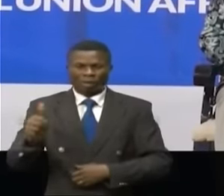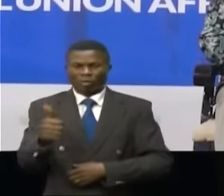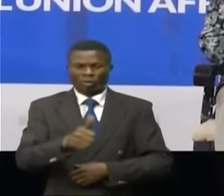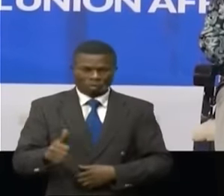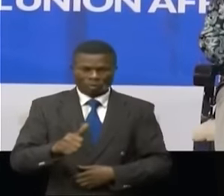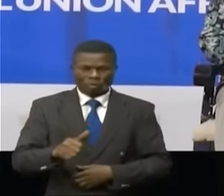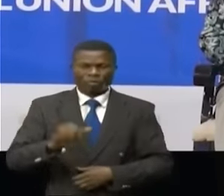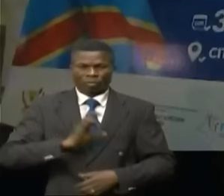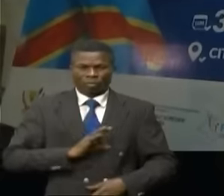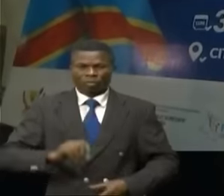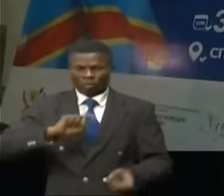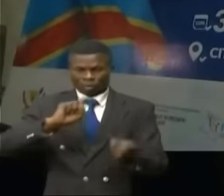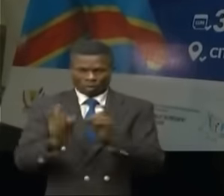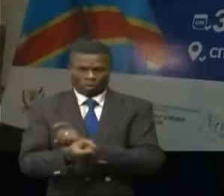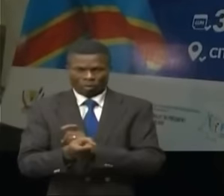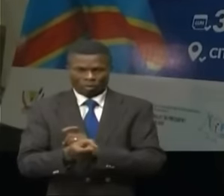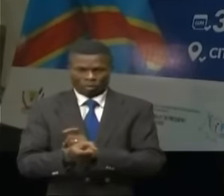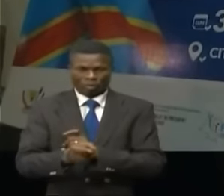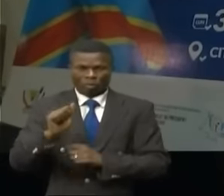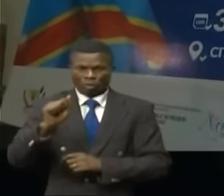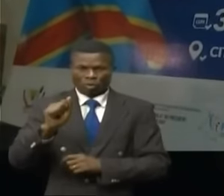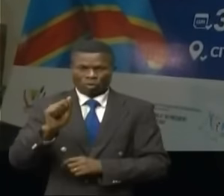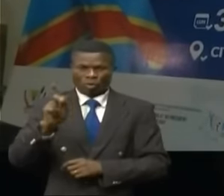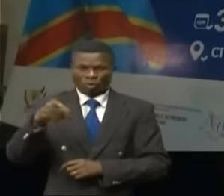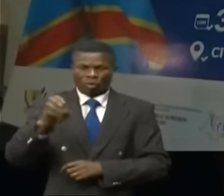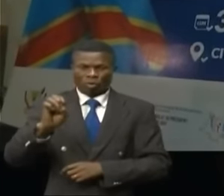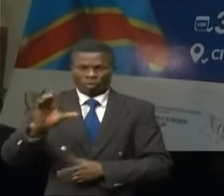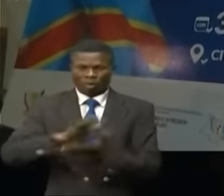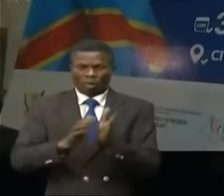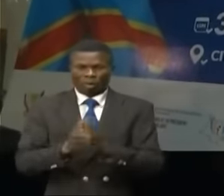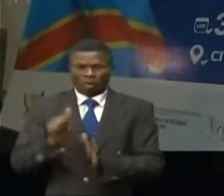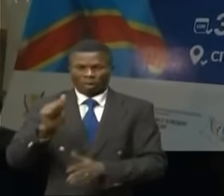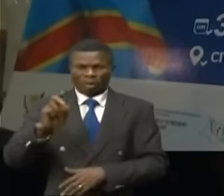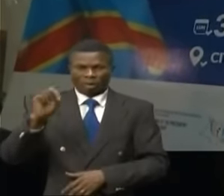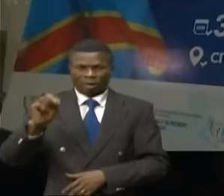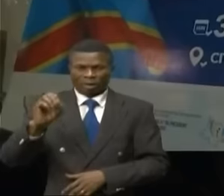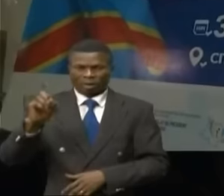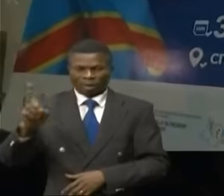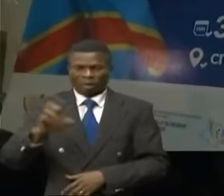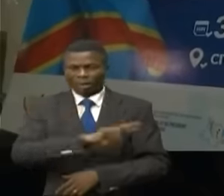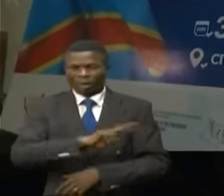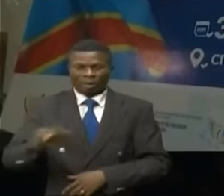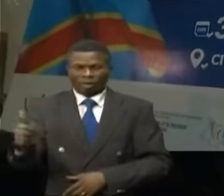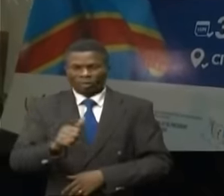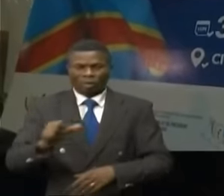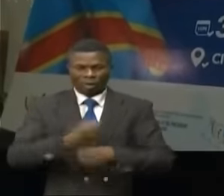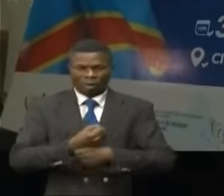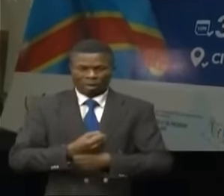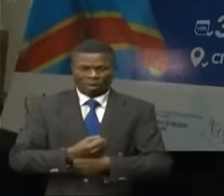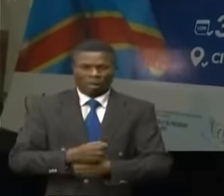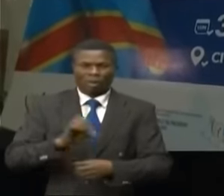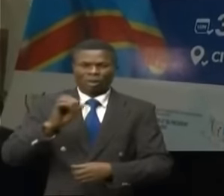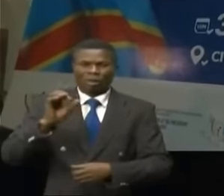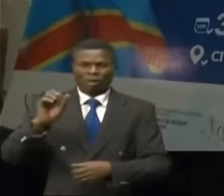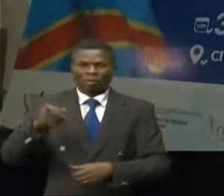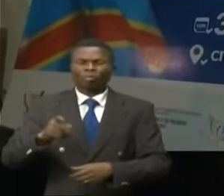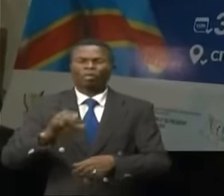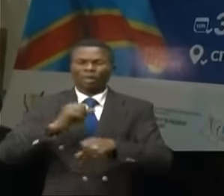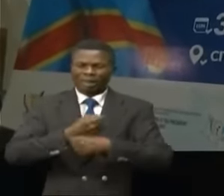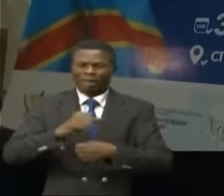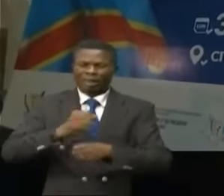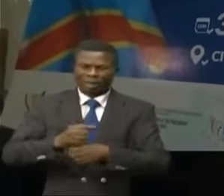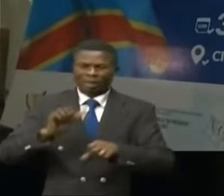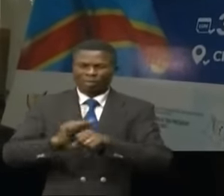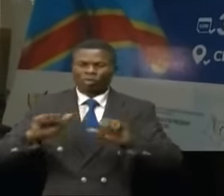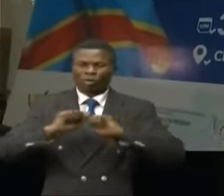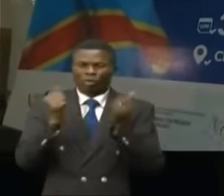2021, il a transformé l'OPEC en ADEC. En 2021 encore, il a créé la PROSEM. En 2022, il met